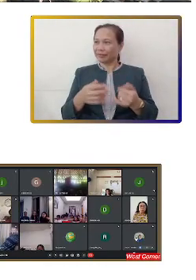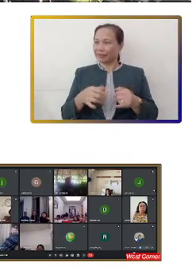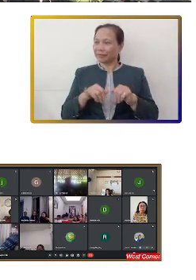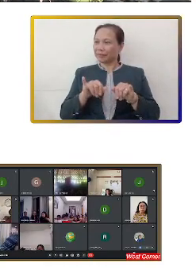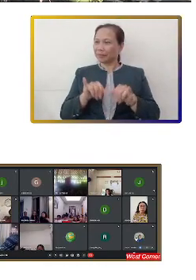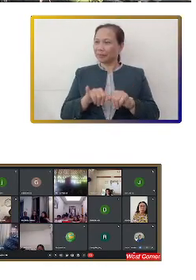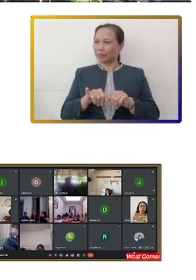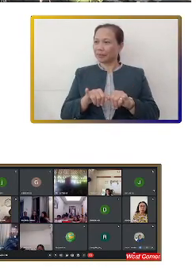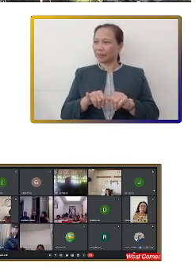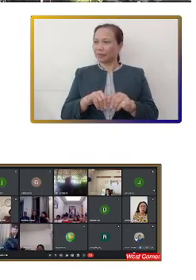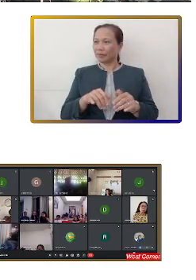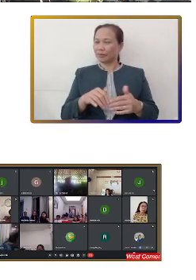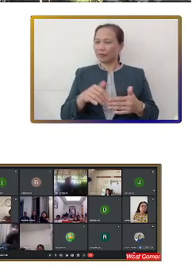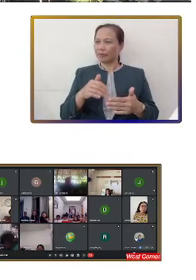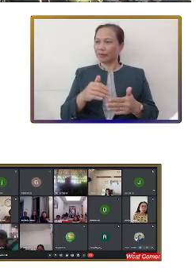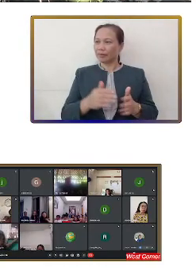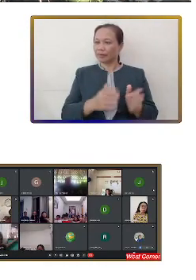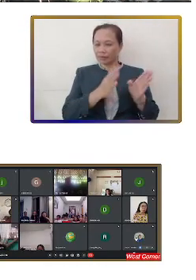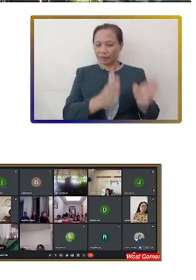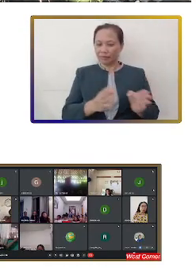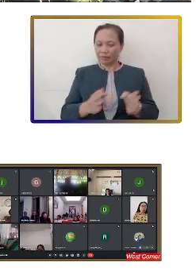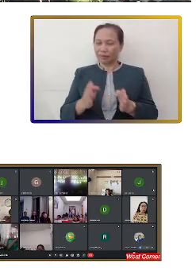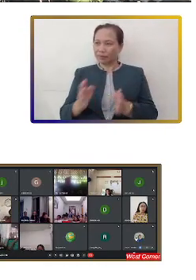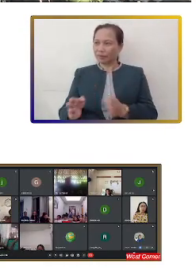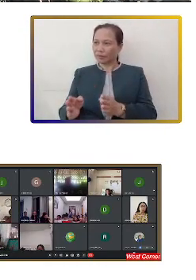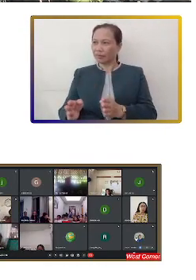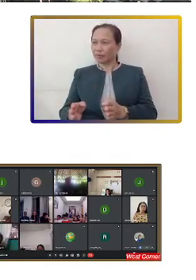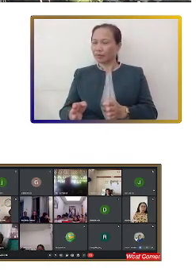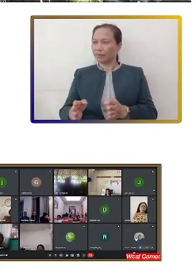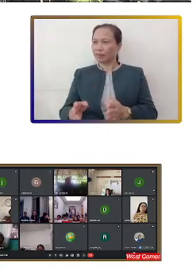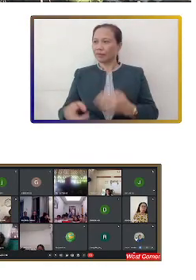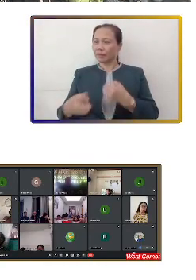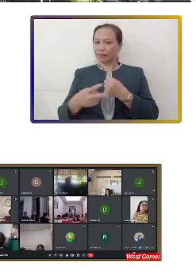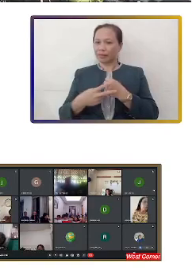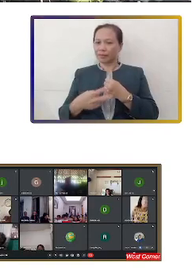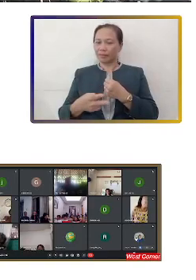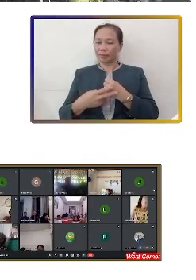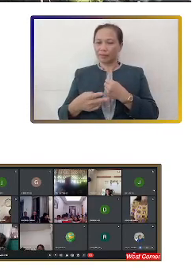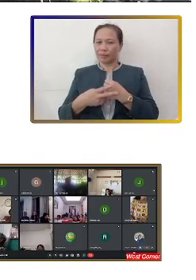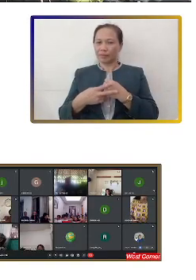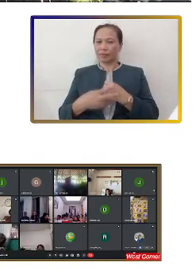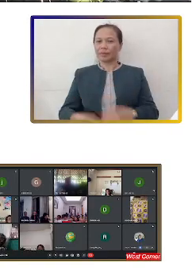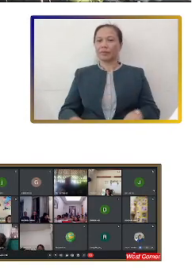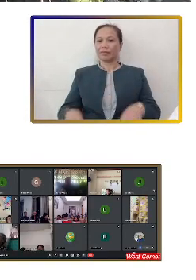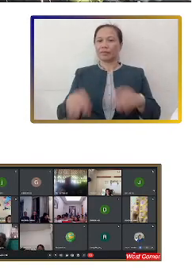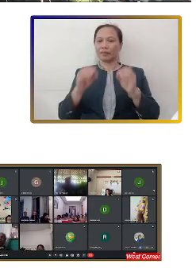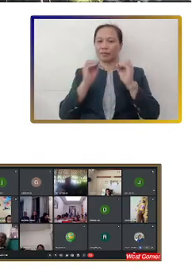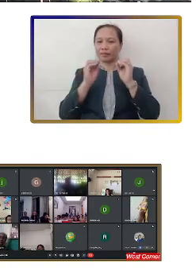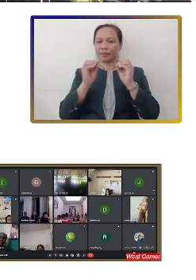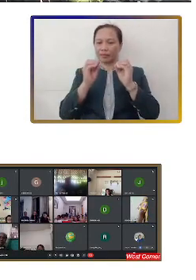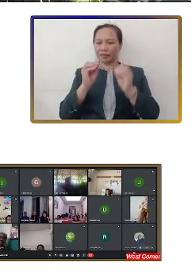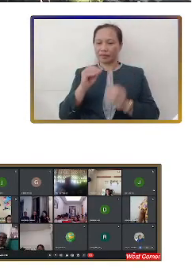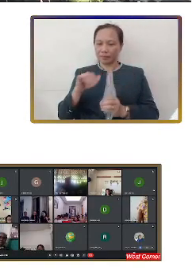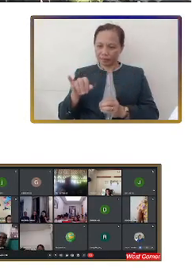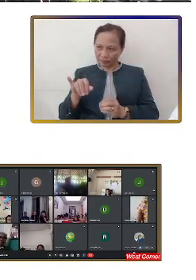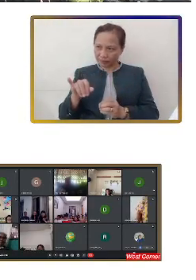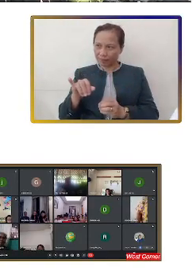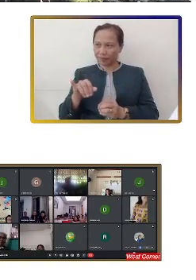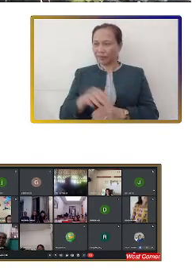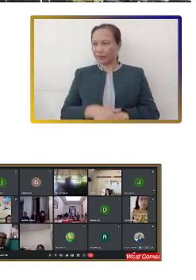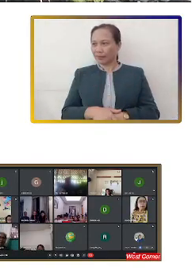yung sunod-sunod na leadership ay napipreserve talaga yung katuruan. You see, kaya nga po mga